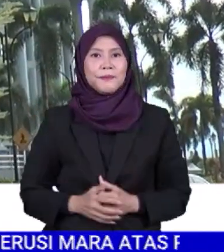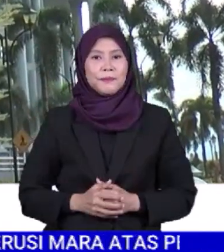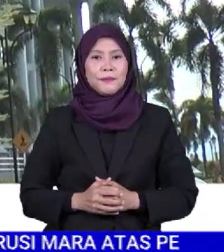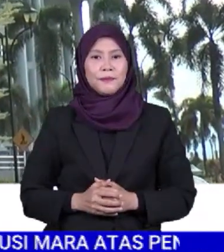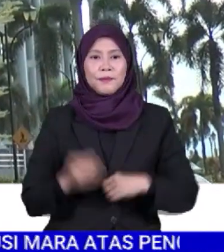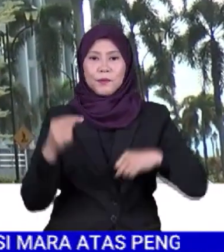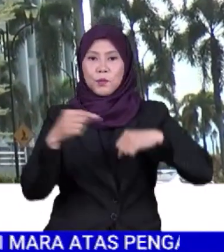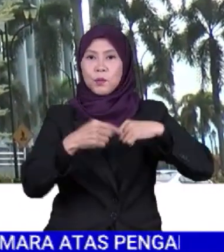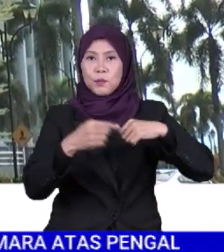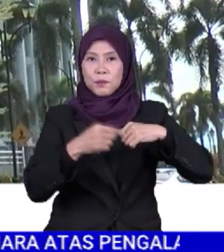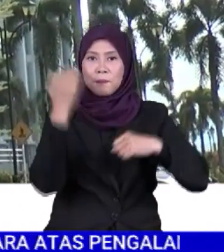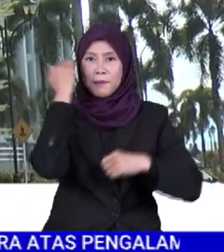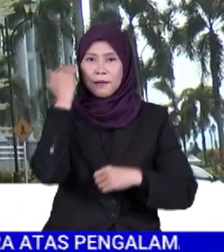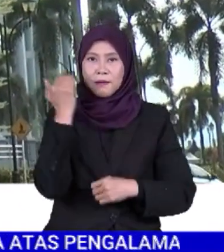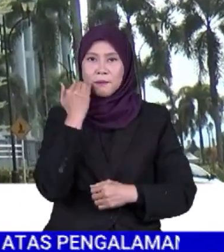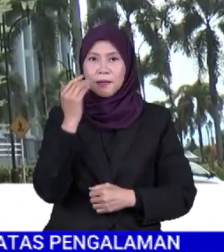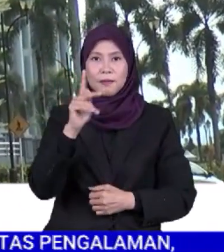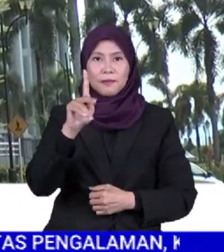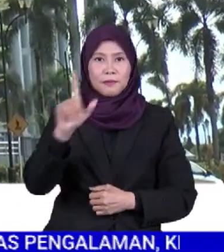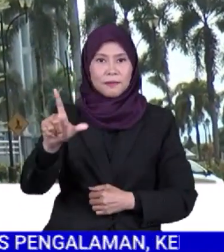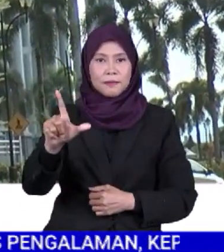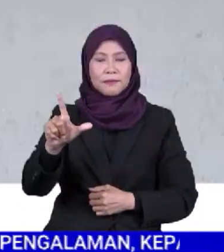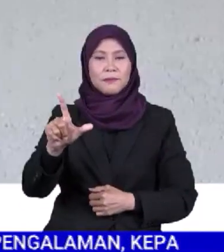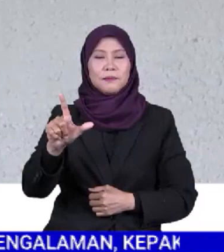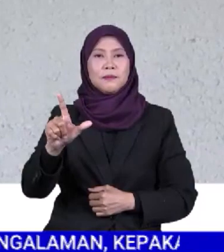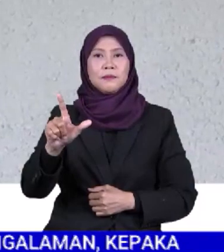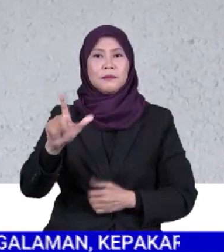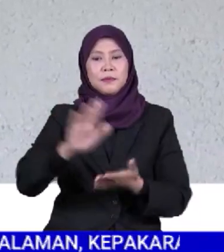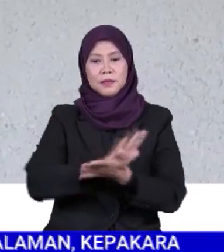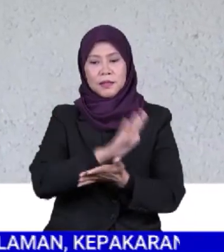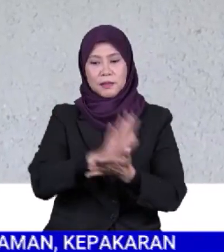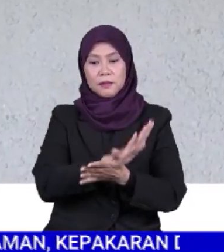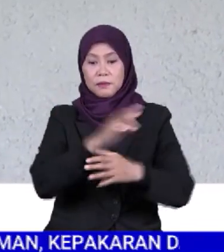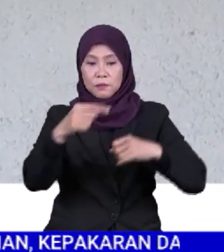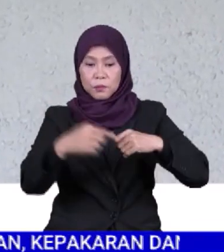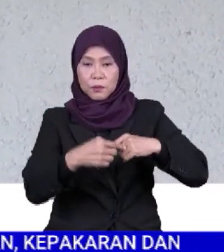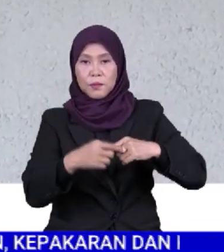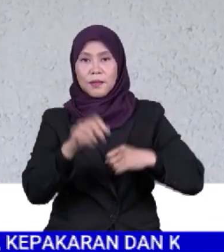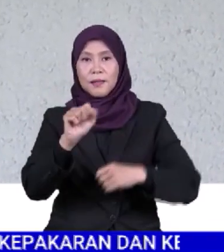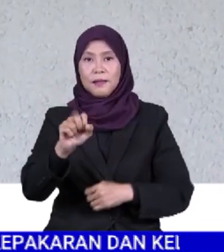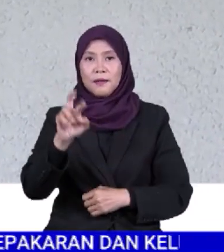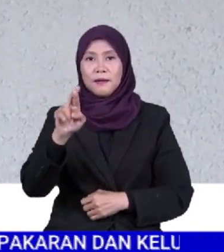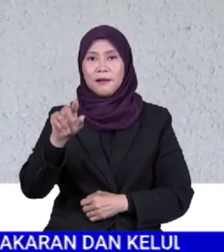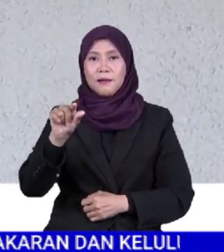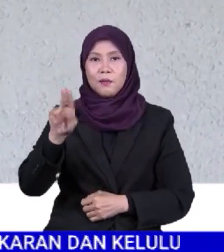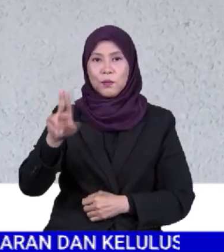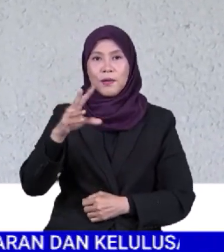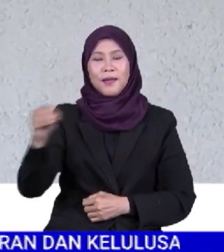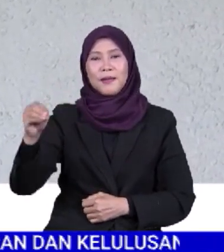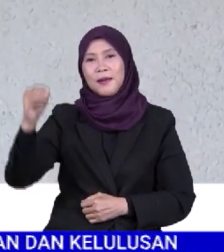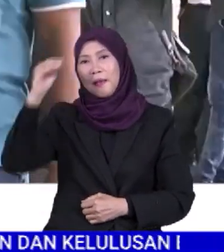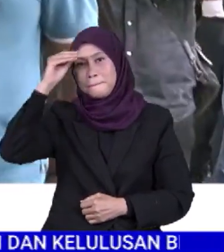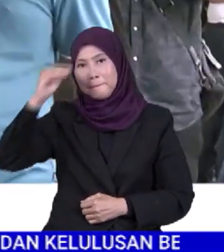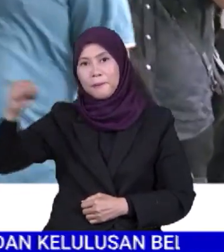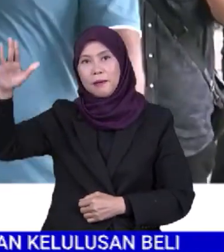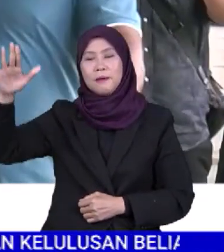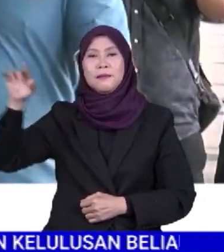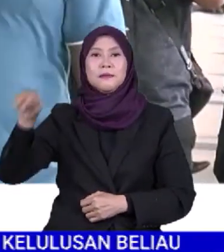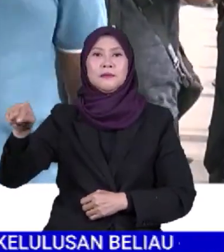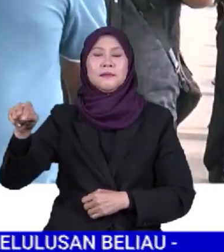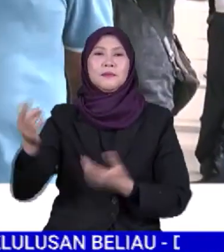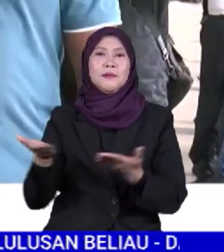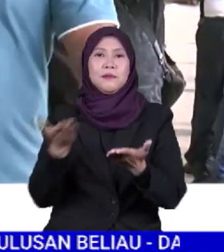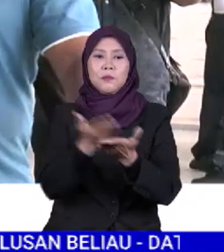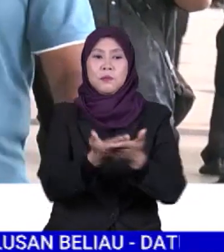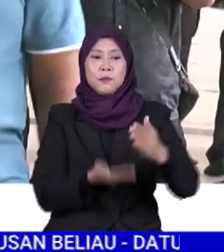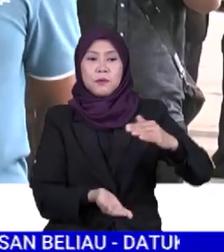pertedodohan dibuat di Mahkamah Stasiun Kuala lumpuh berdasarkan kertas keturunan Ebi Jaya Kumar di dakwah